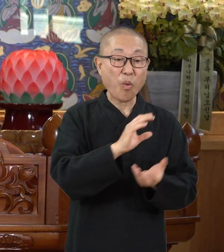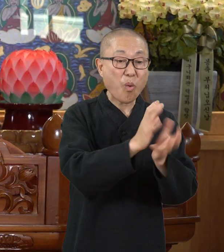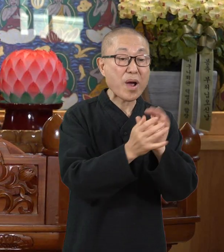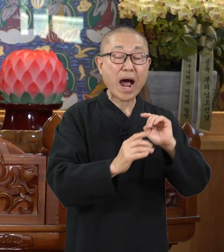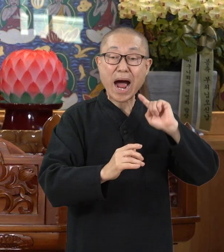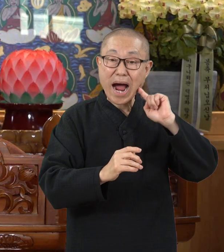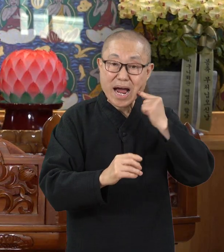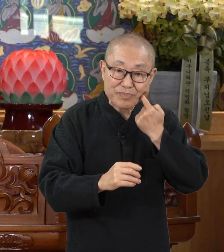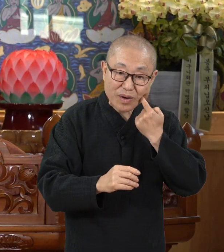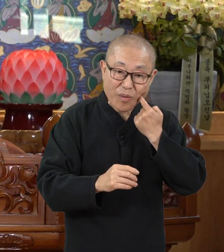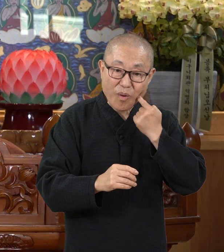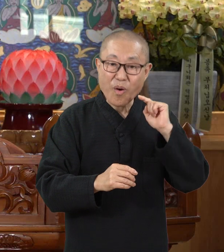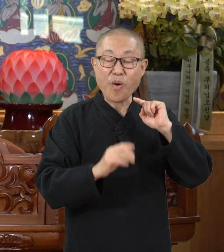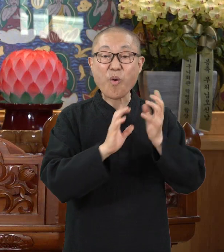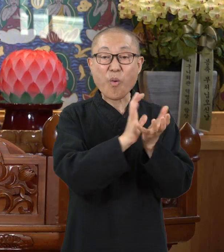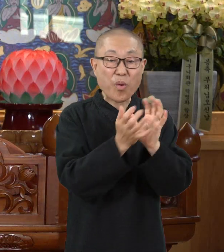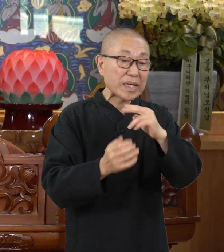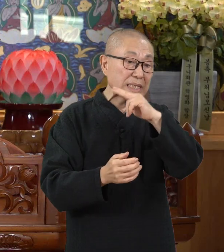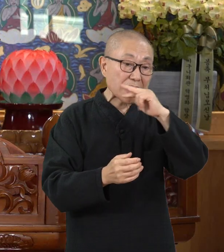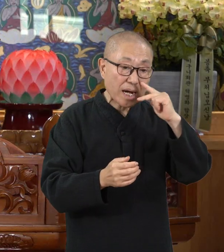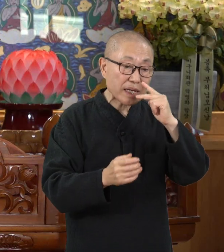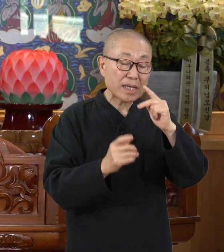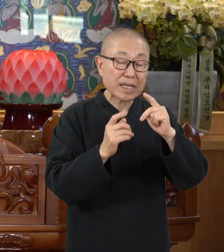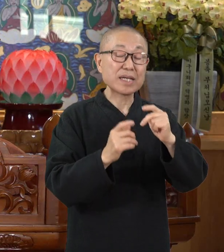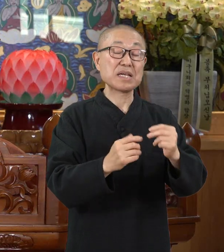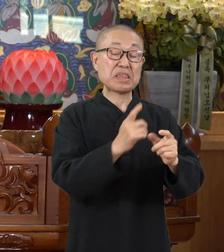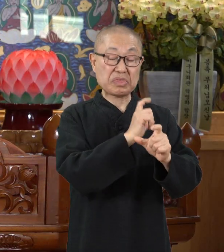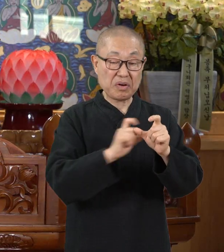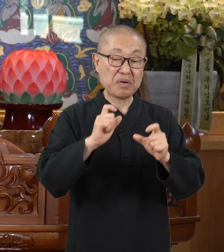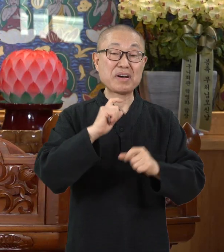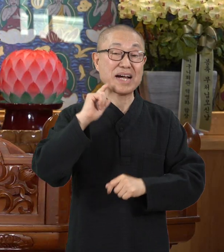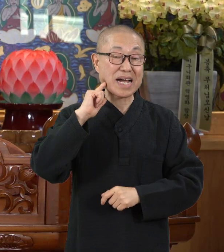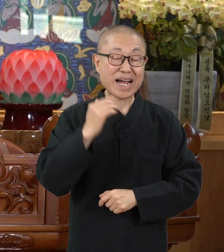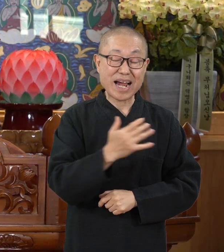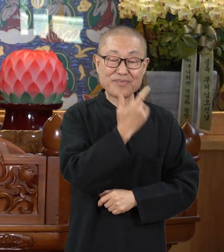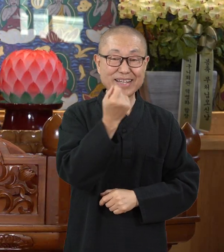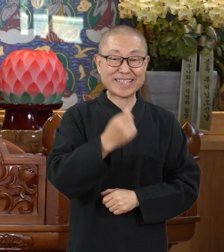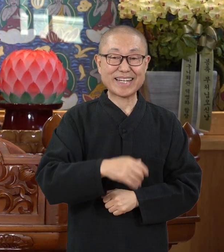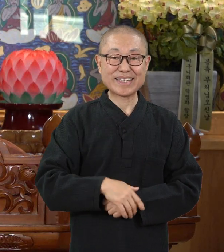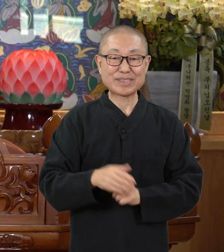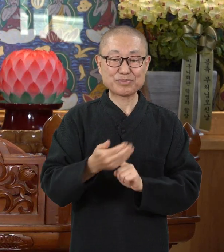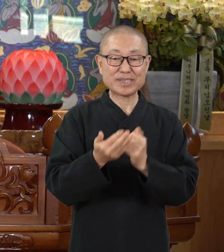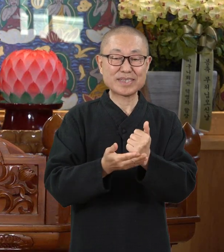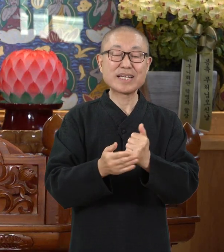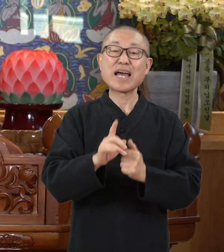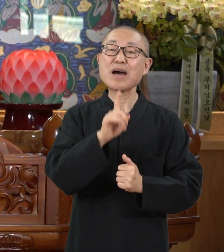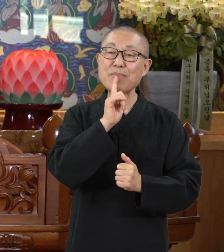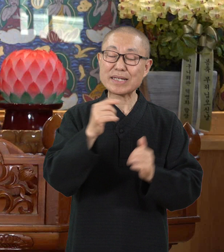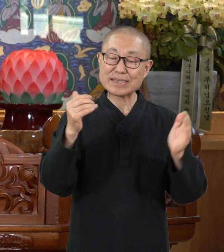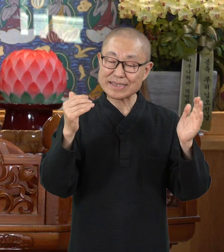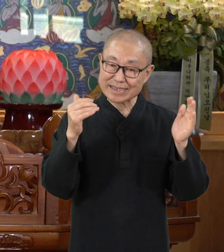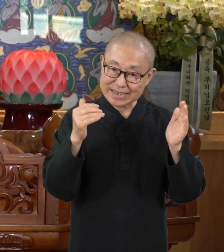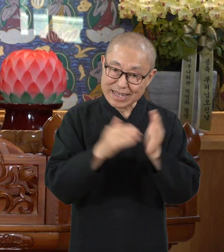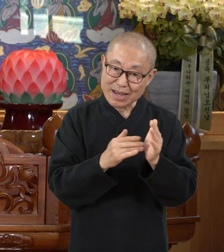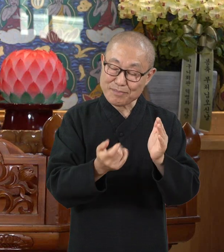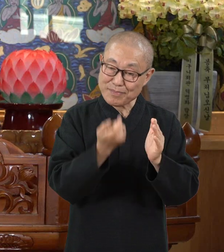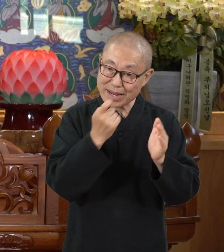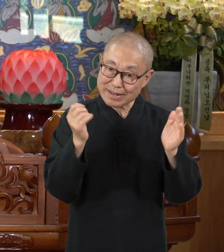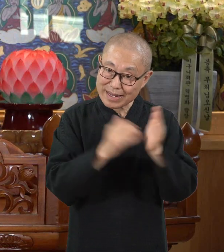꽃이 내뿜는 향기는 더 아름답다. 부처님의 말씀을 듣는 건